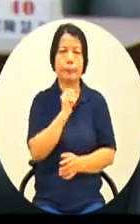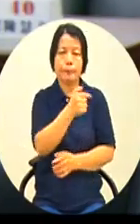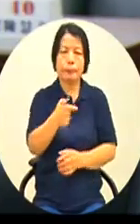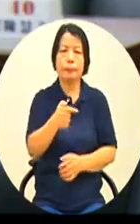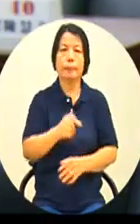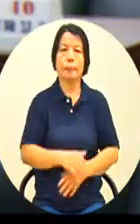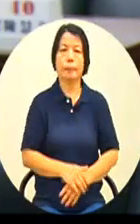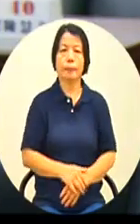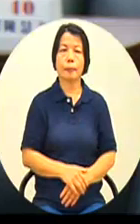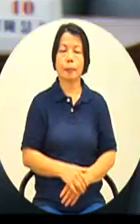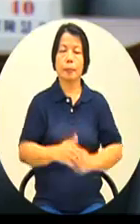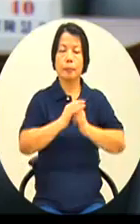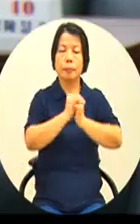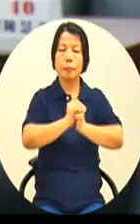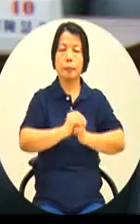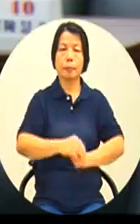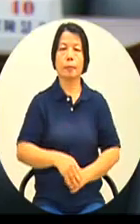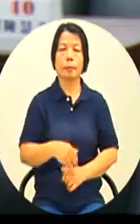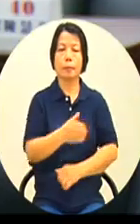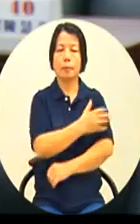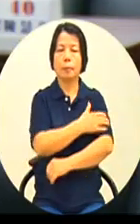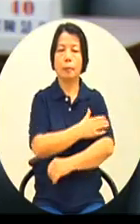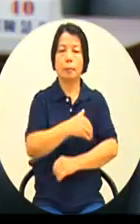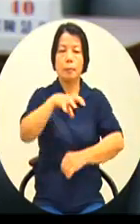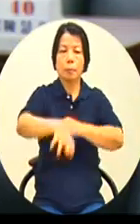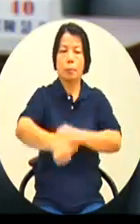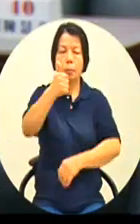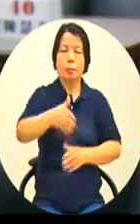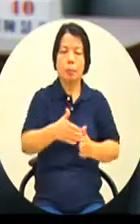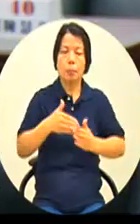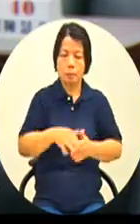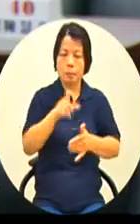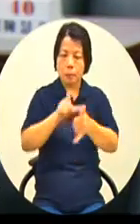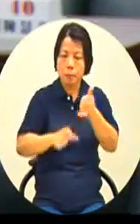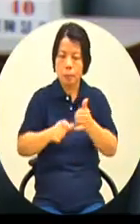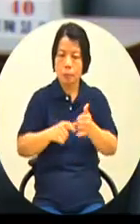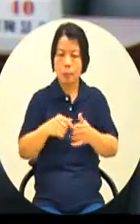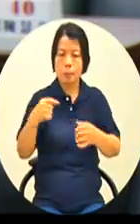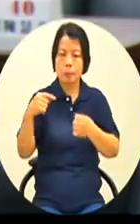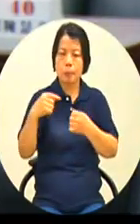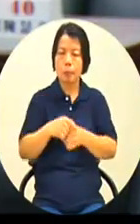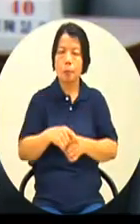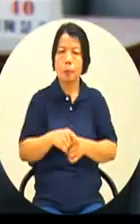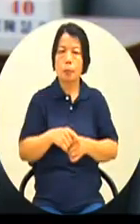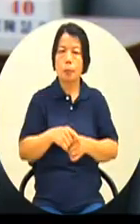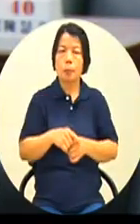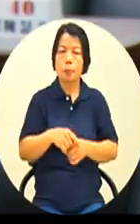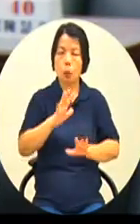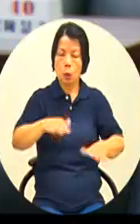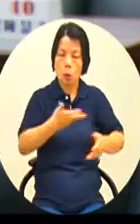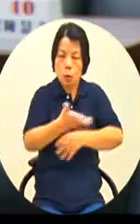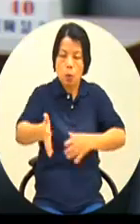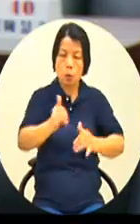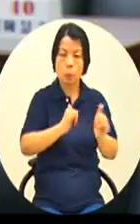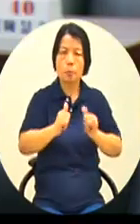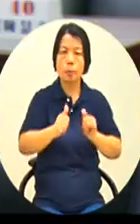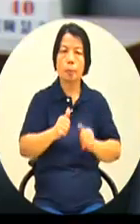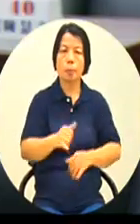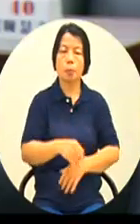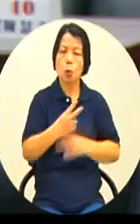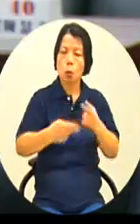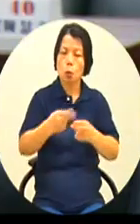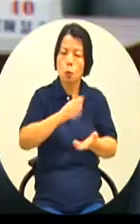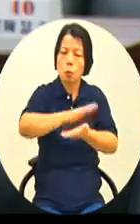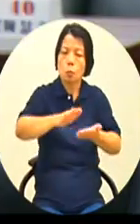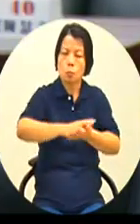托我咱陈局长有较好个方案，过来讲一下，甲咱所有个。咱的市民讲，这个所在免能去